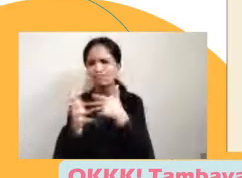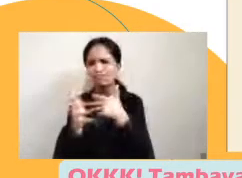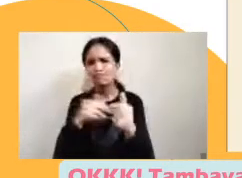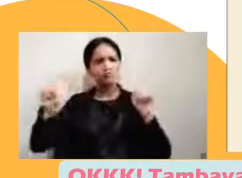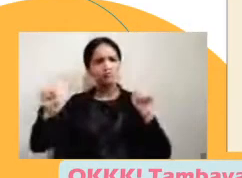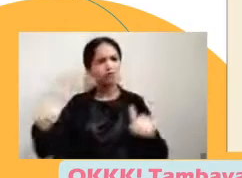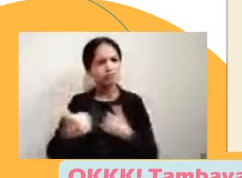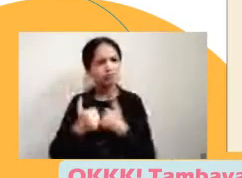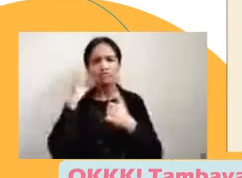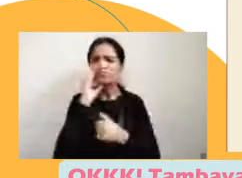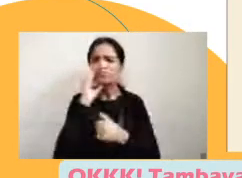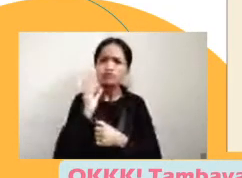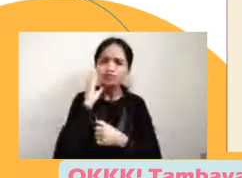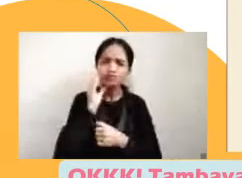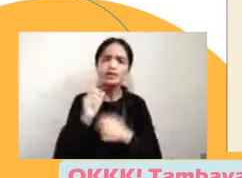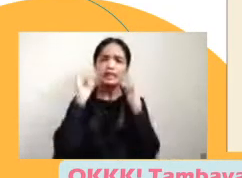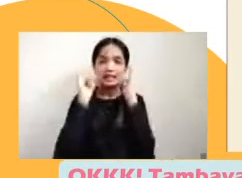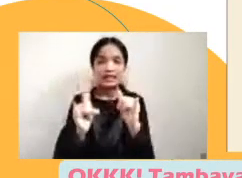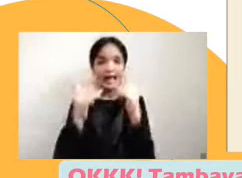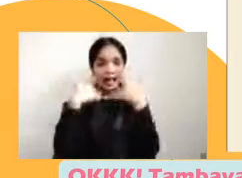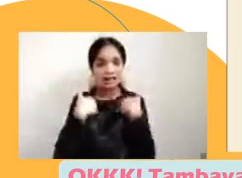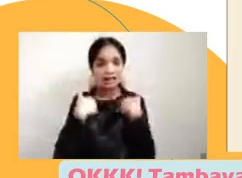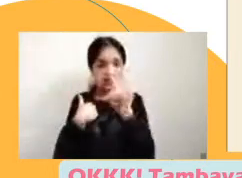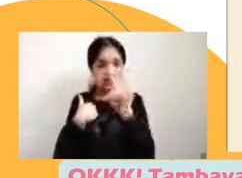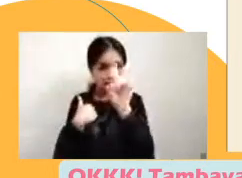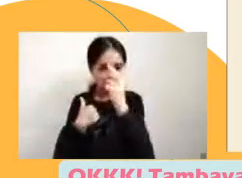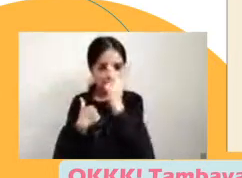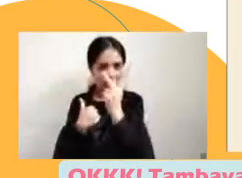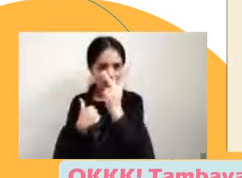pagsubok, tayo ay manatiling may isa pang K,